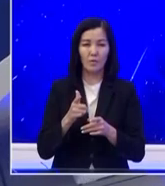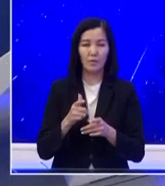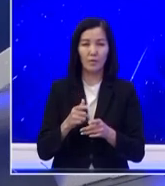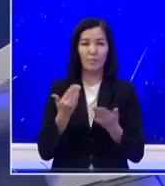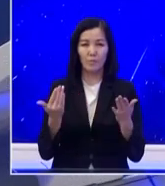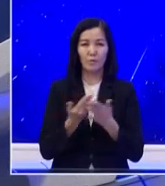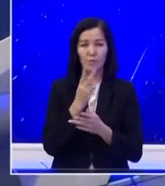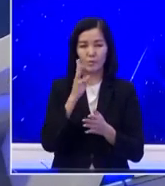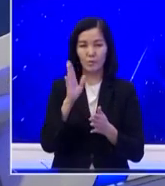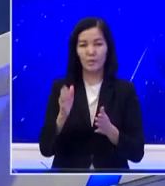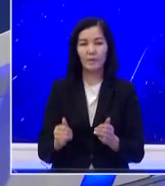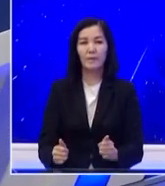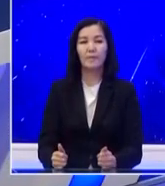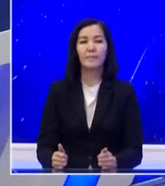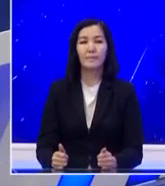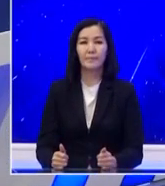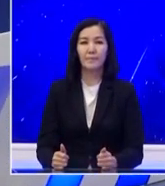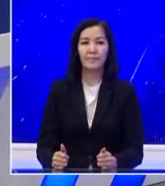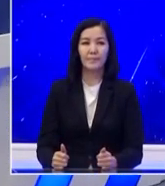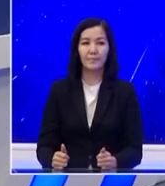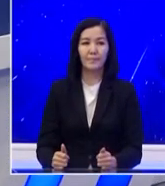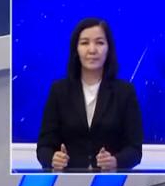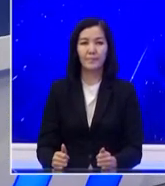Жұмашқызы. Қымбатты көрермен, бүгін көретіндеріңіз.